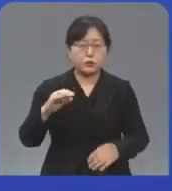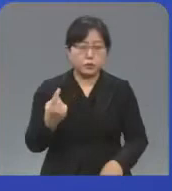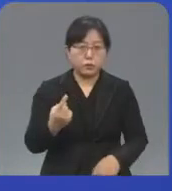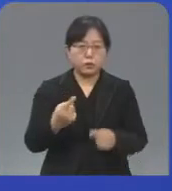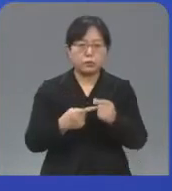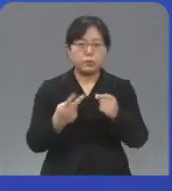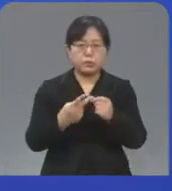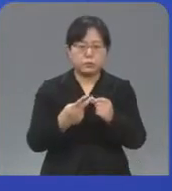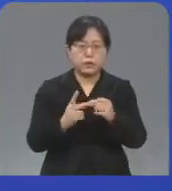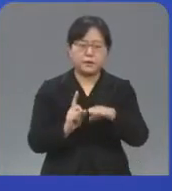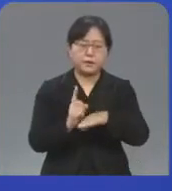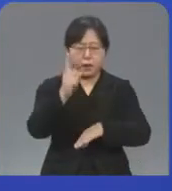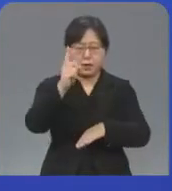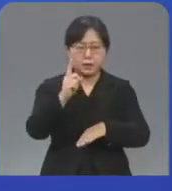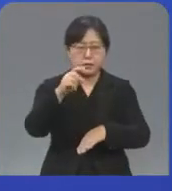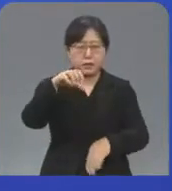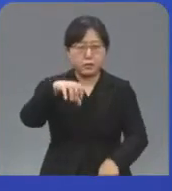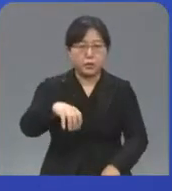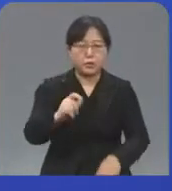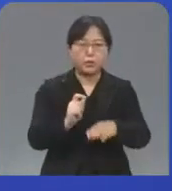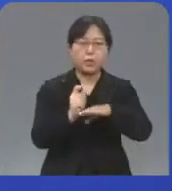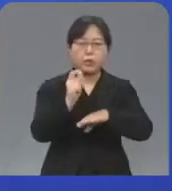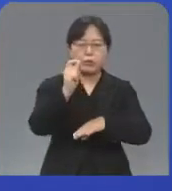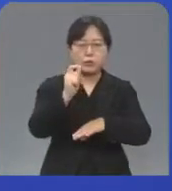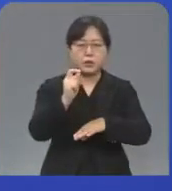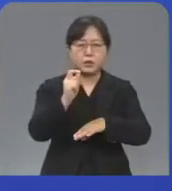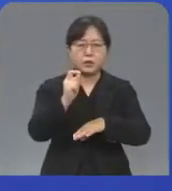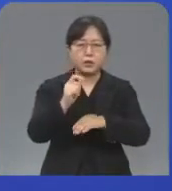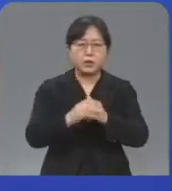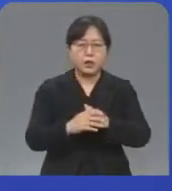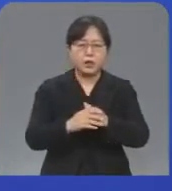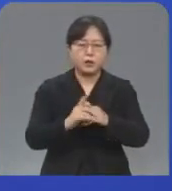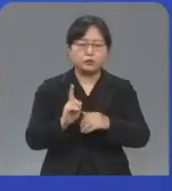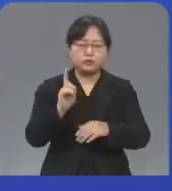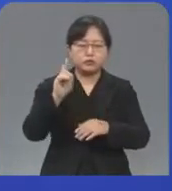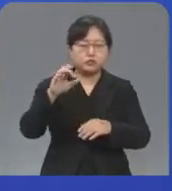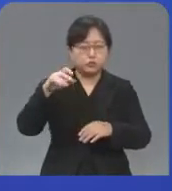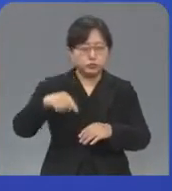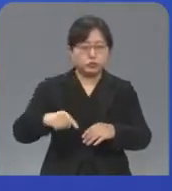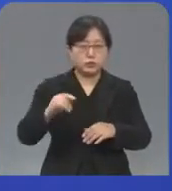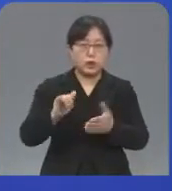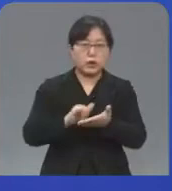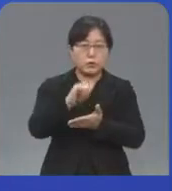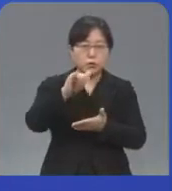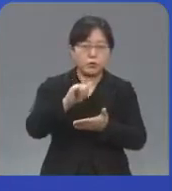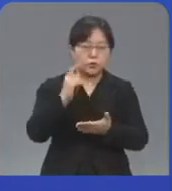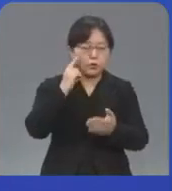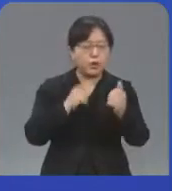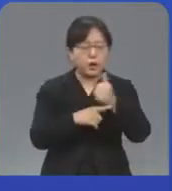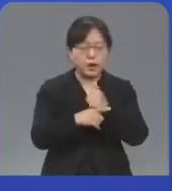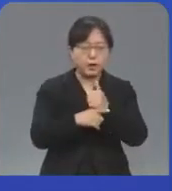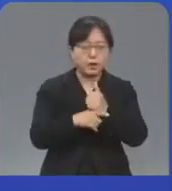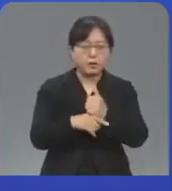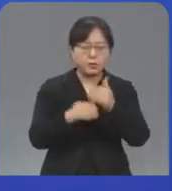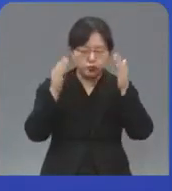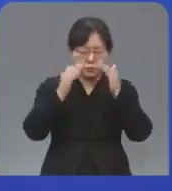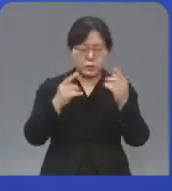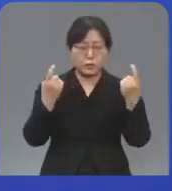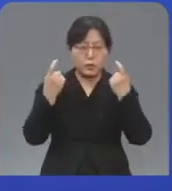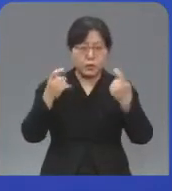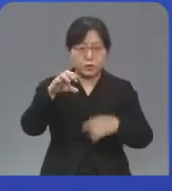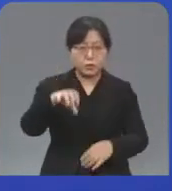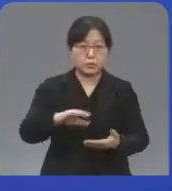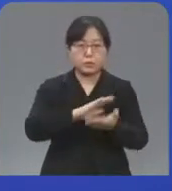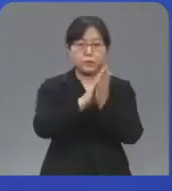누리호까지 발사의 주 무대가 된 고흥은 우리나라 우주항공과학의 산실이자 주목받는 관광지로